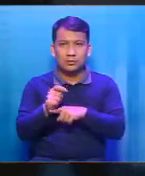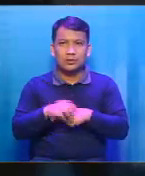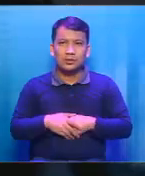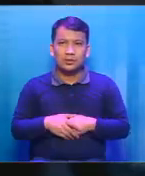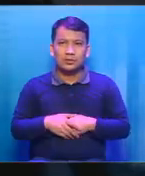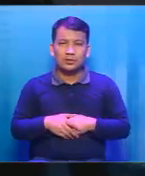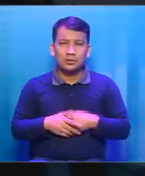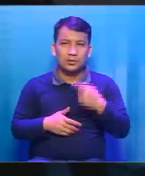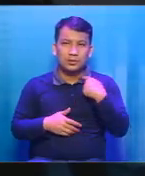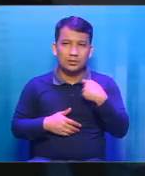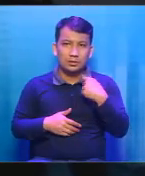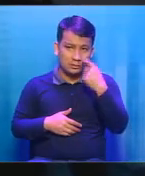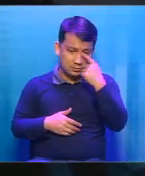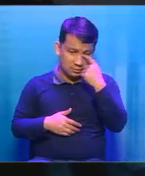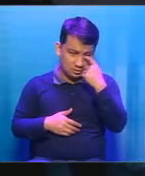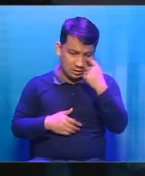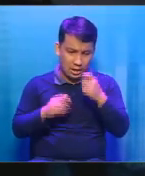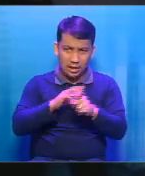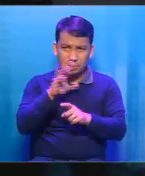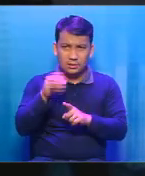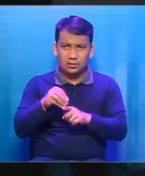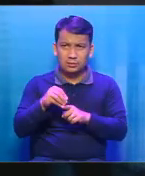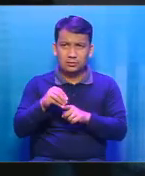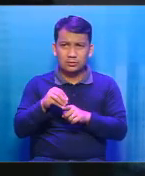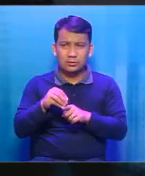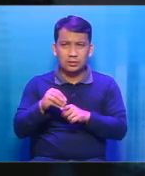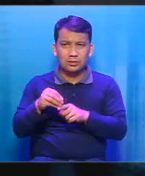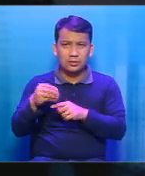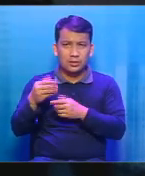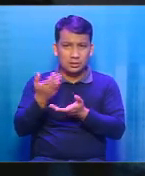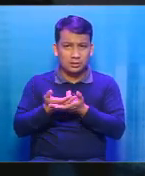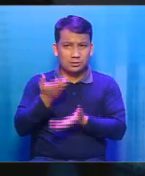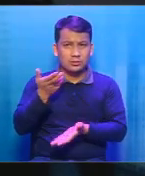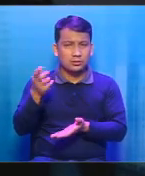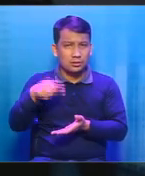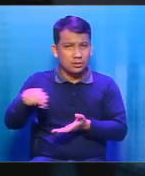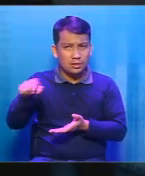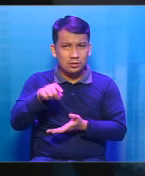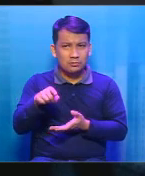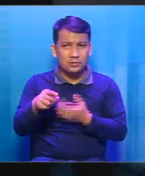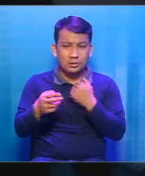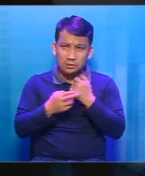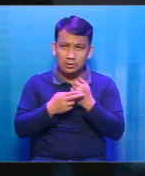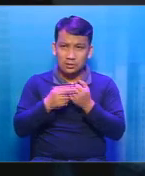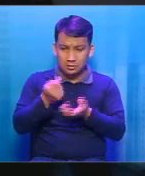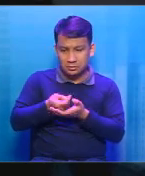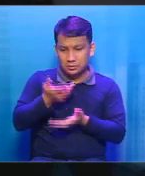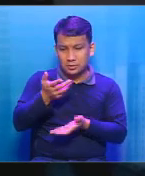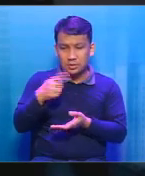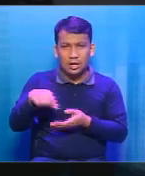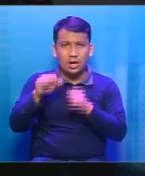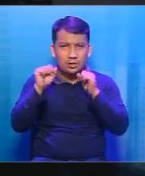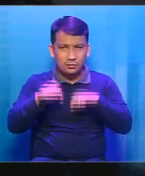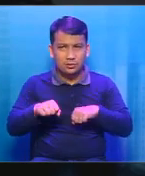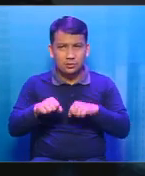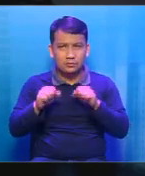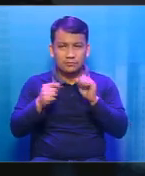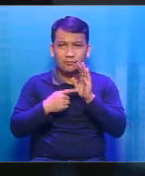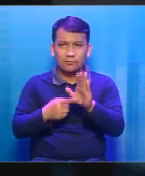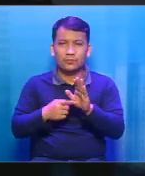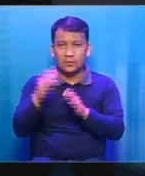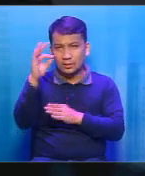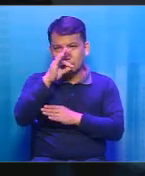a cultural heritage, it's a reminder kung ano yung kaya nating ma-accomplish bilang